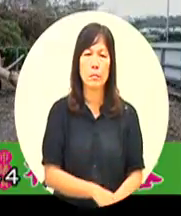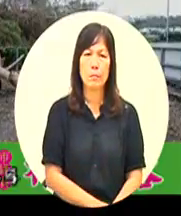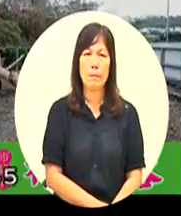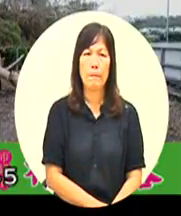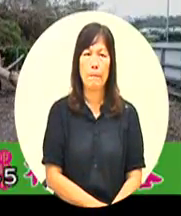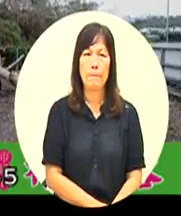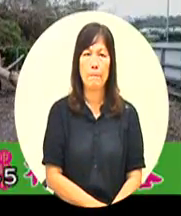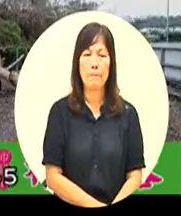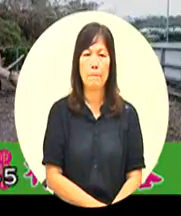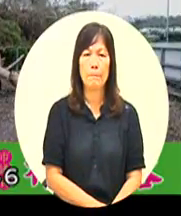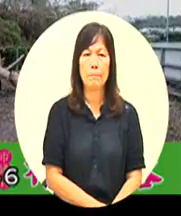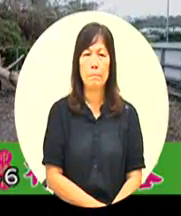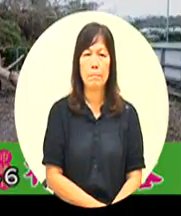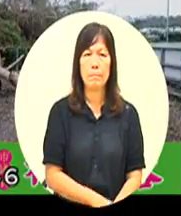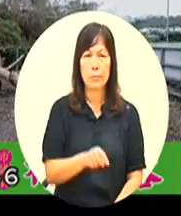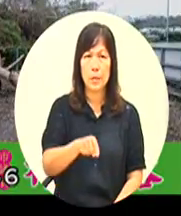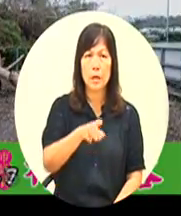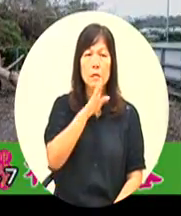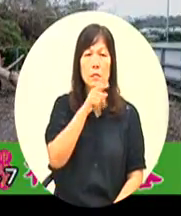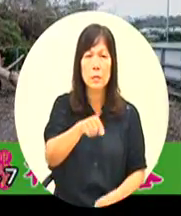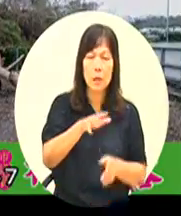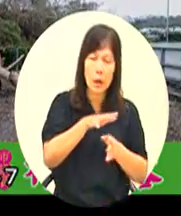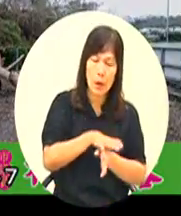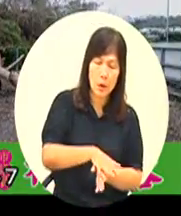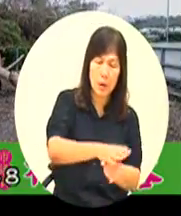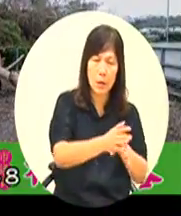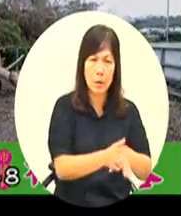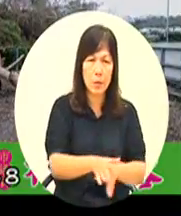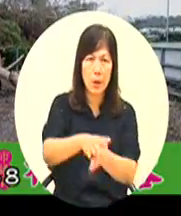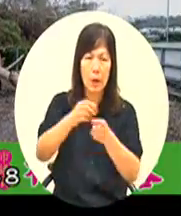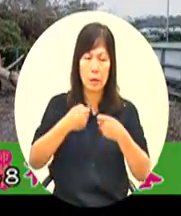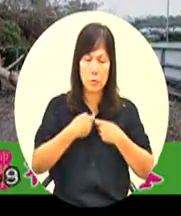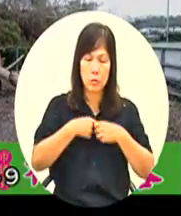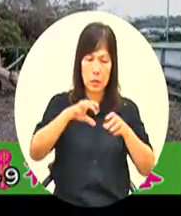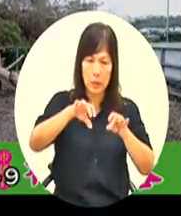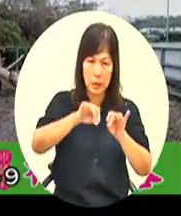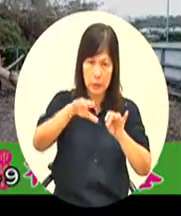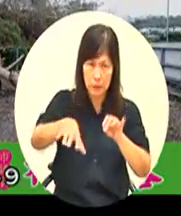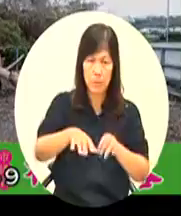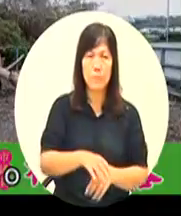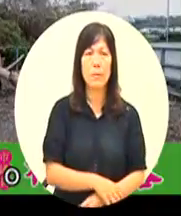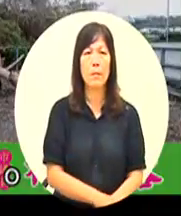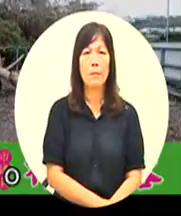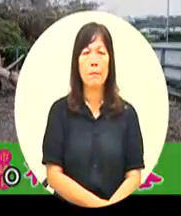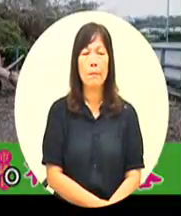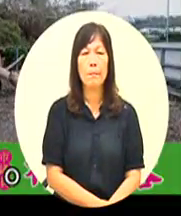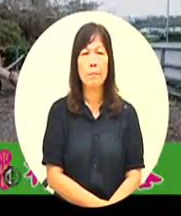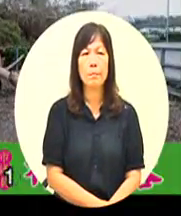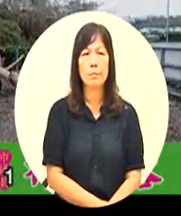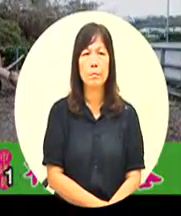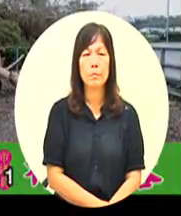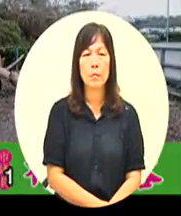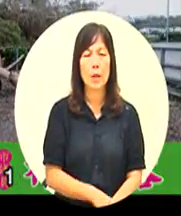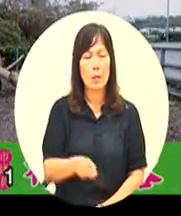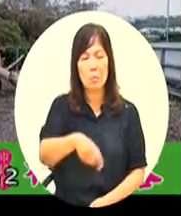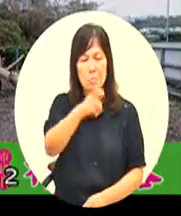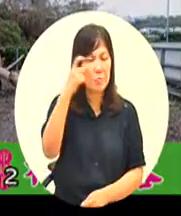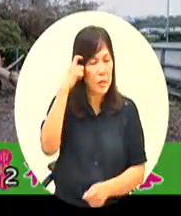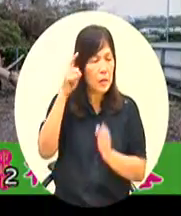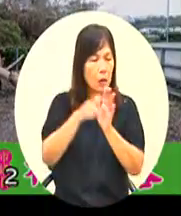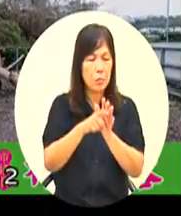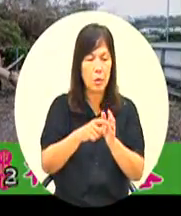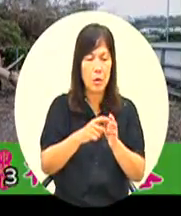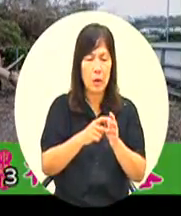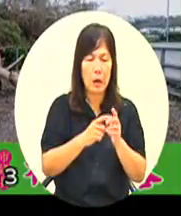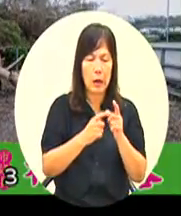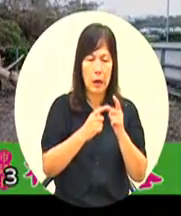一个我们的直排轮的训练场域，所以我想恁拢无去改